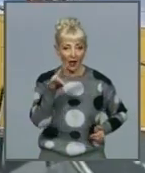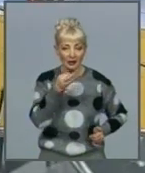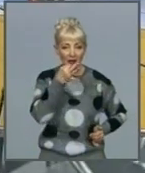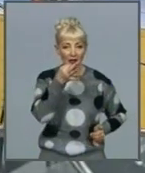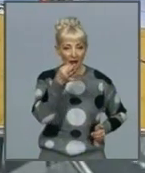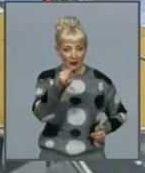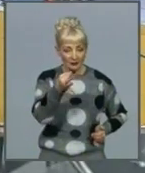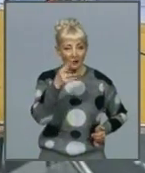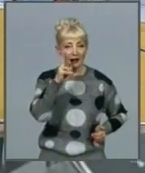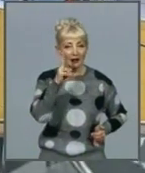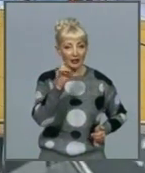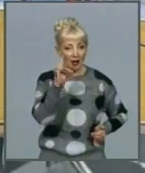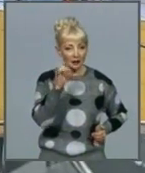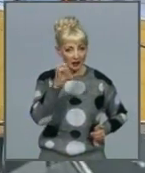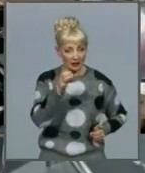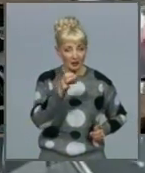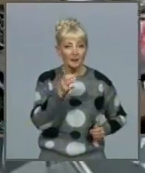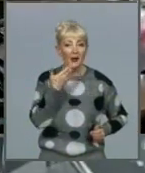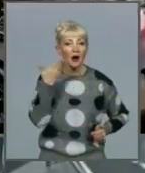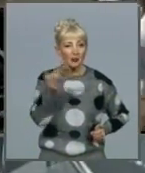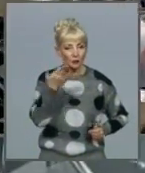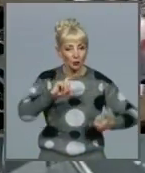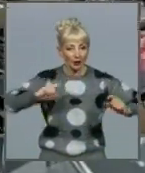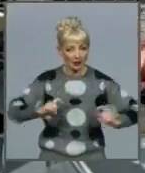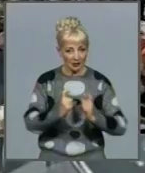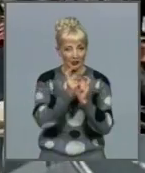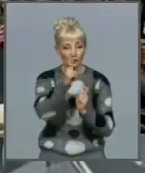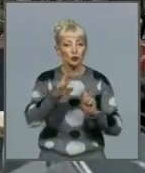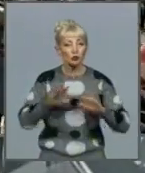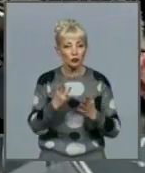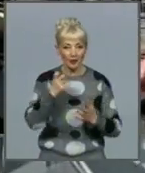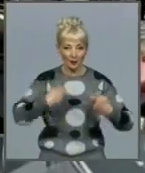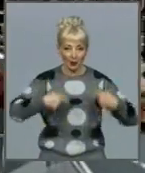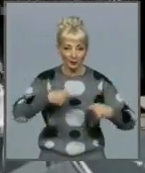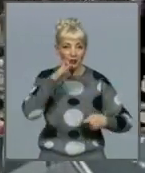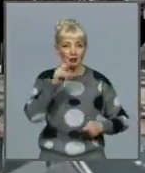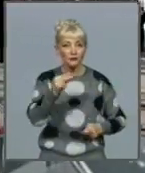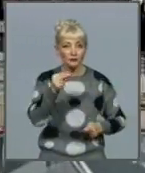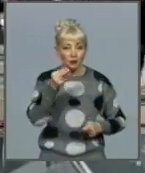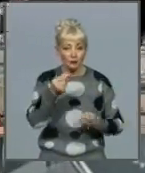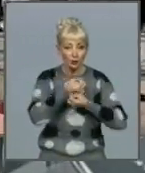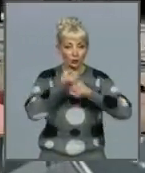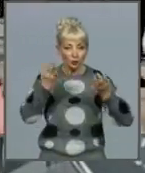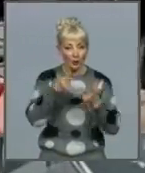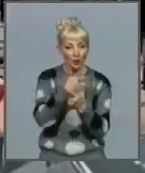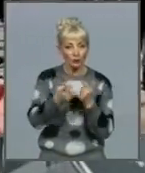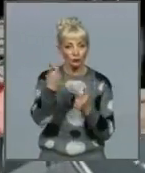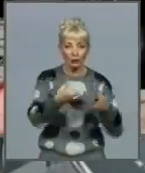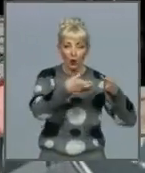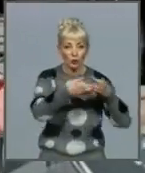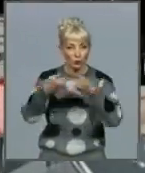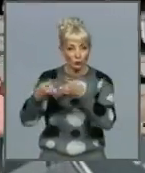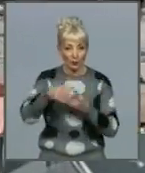коментуючи інцидент, що стався на ринку Барабашово, коли у четвер серед білого дня між двома групами молодиків точилися сутички